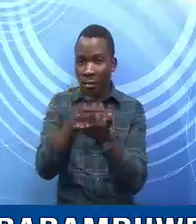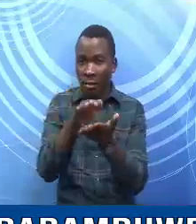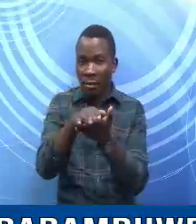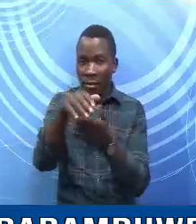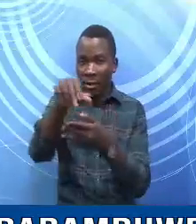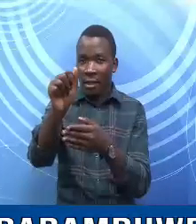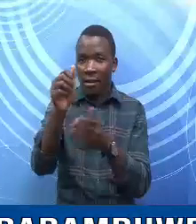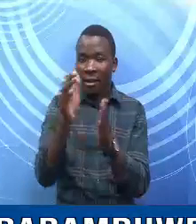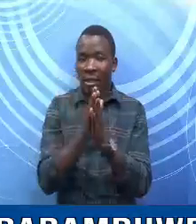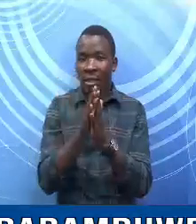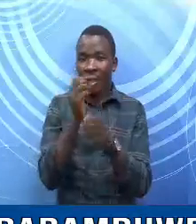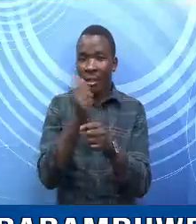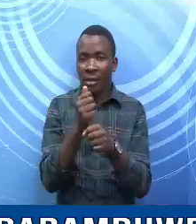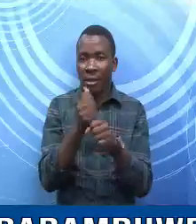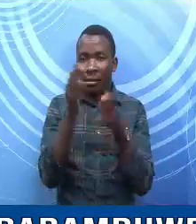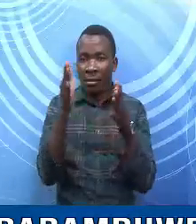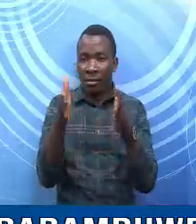bahakoze,